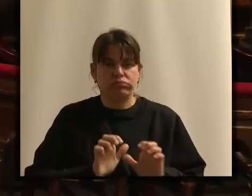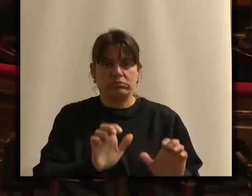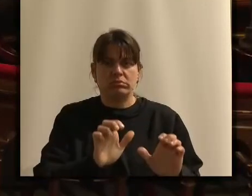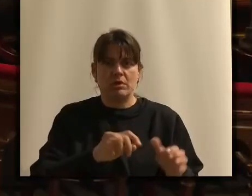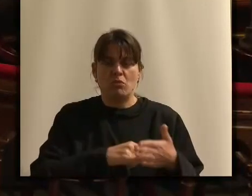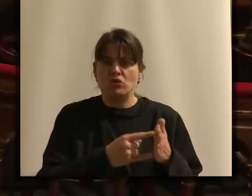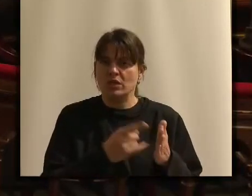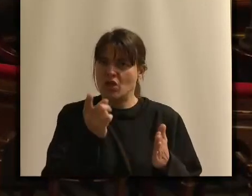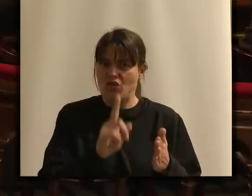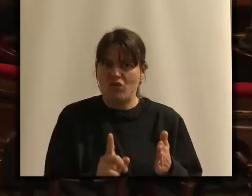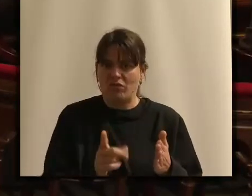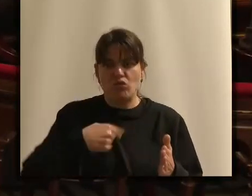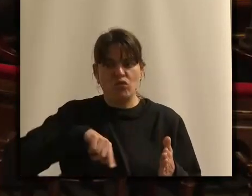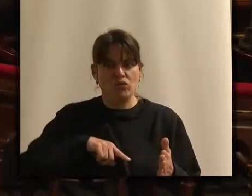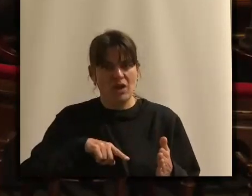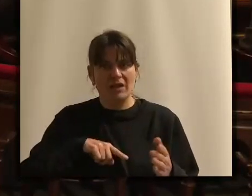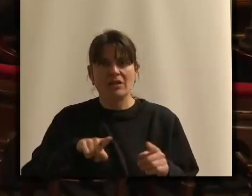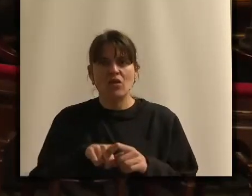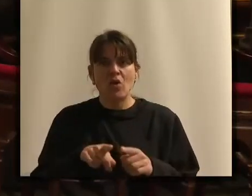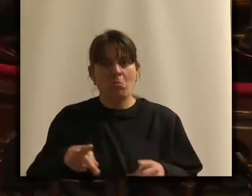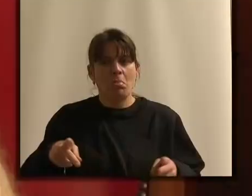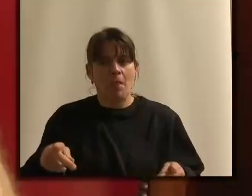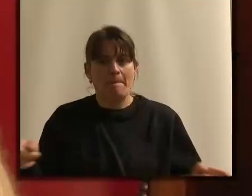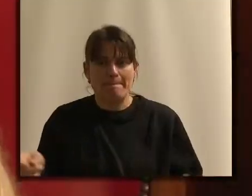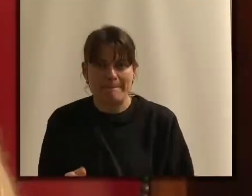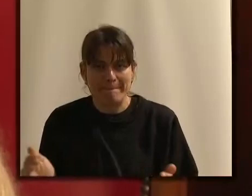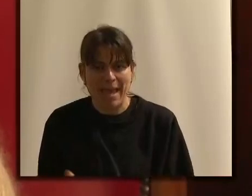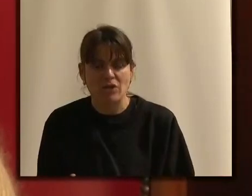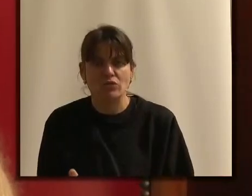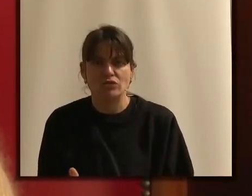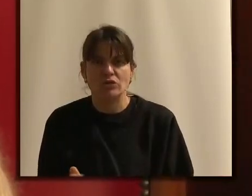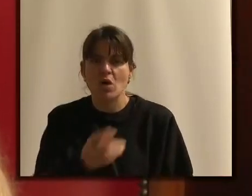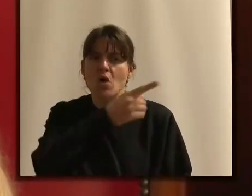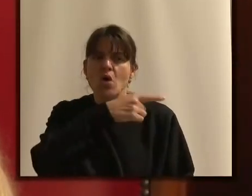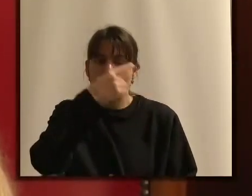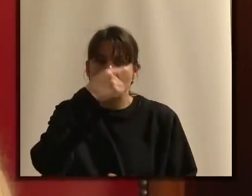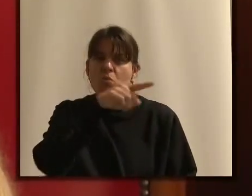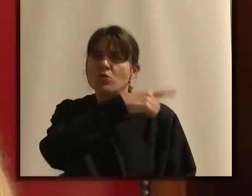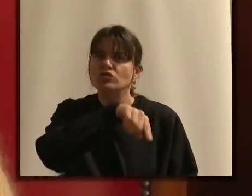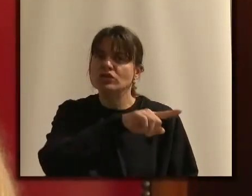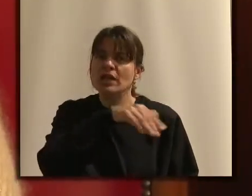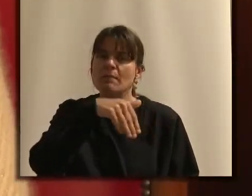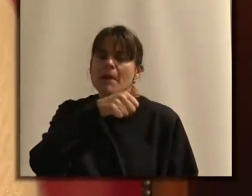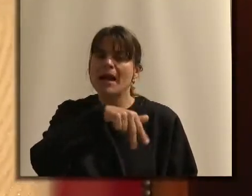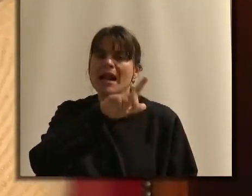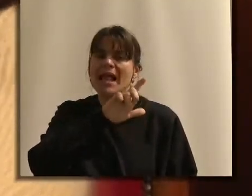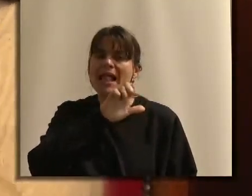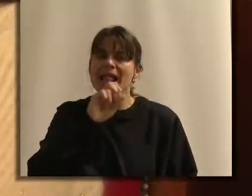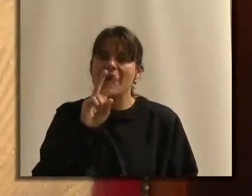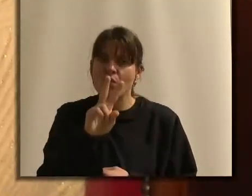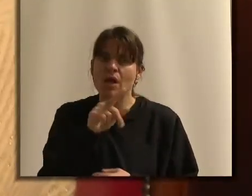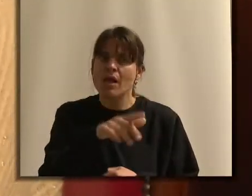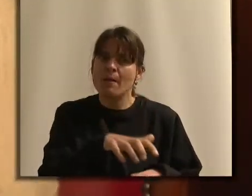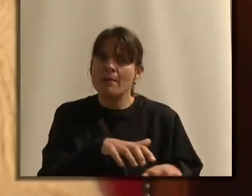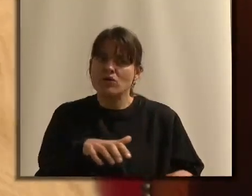ajuntaments, de fet és l'Ajuntament que en té menys tram, val? Per tant, vostès governen l'Ajuntament de Manlleu i l'Ajuntament de GURB, que són els que tenen la